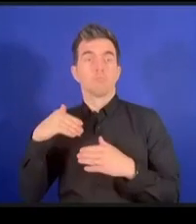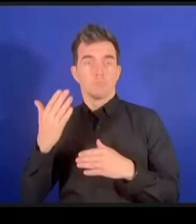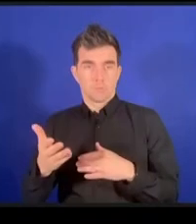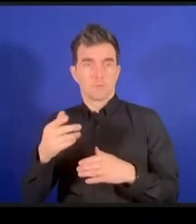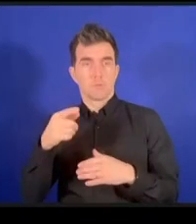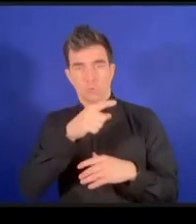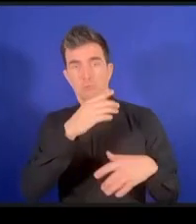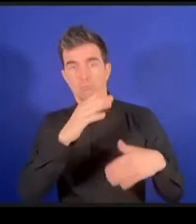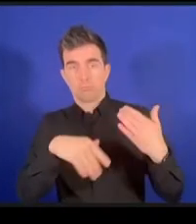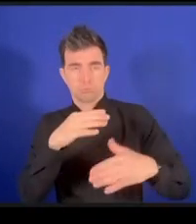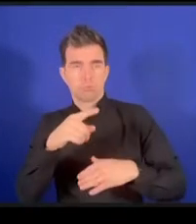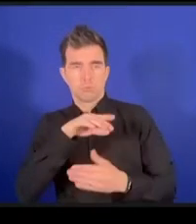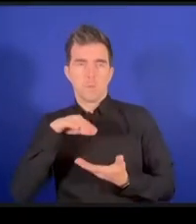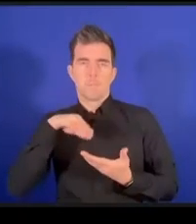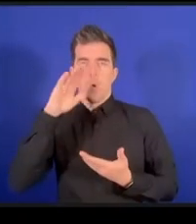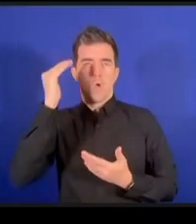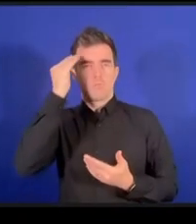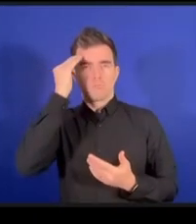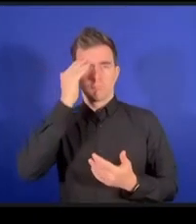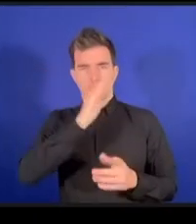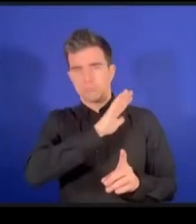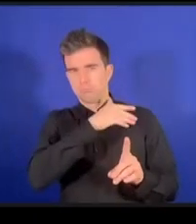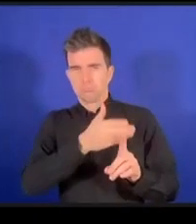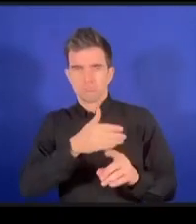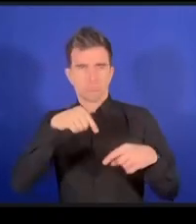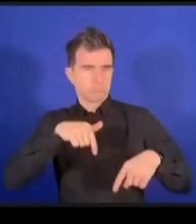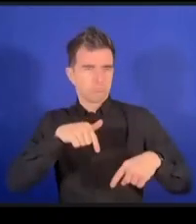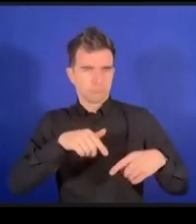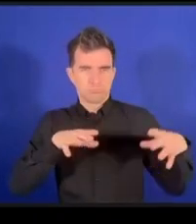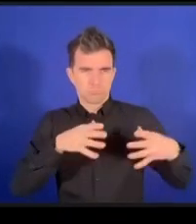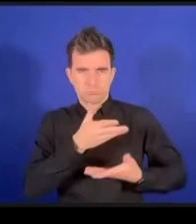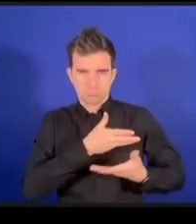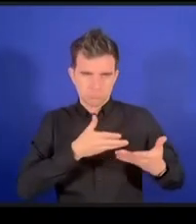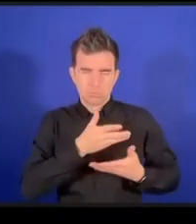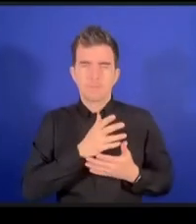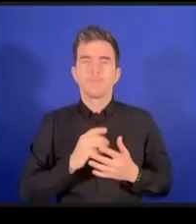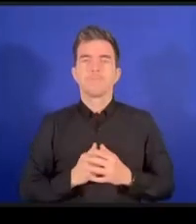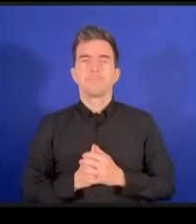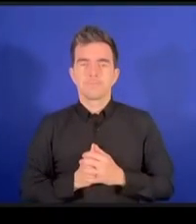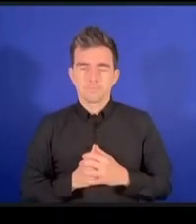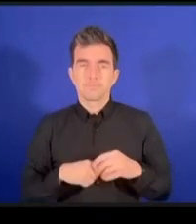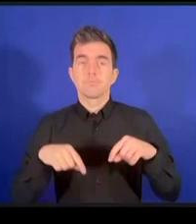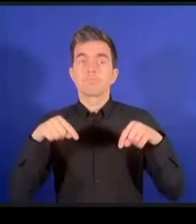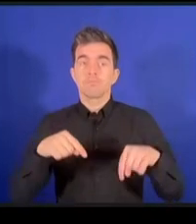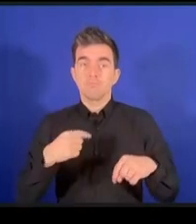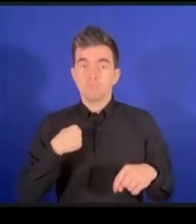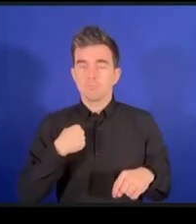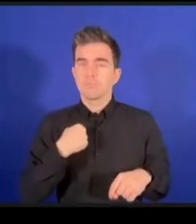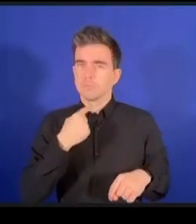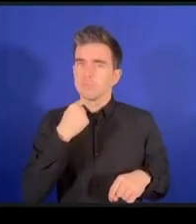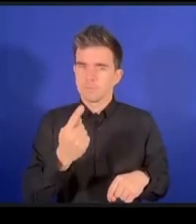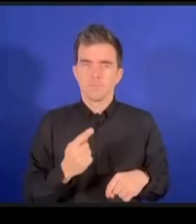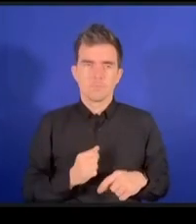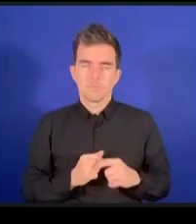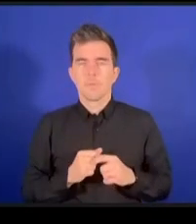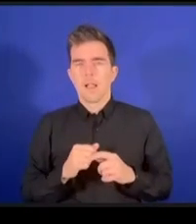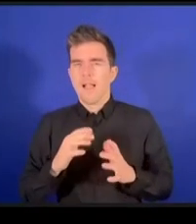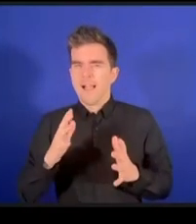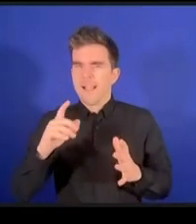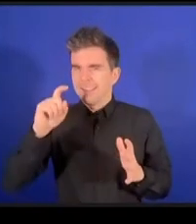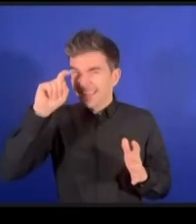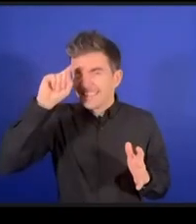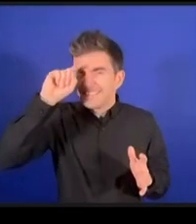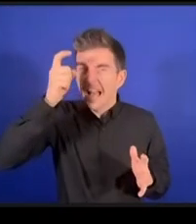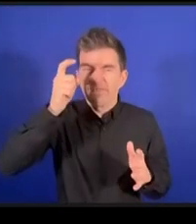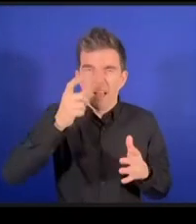работы и того что написано в декларации прав человека Я думаю что сложно отвечать за все динамические